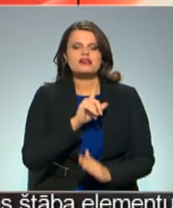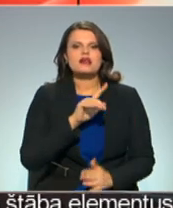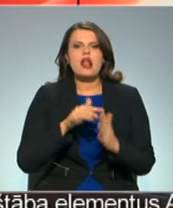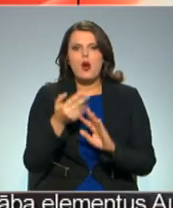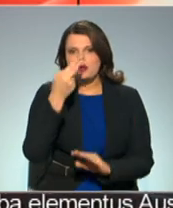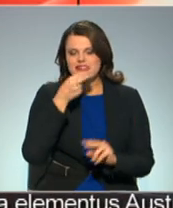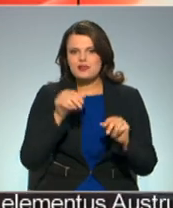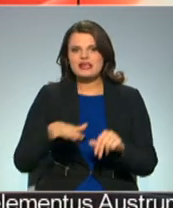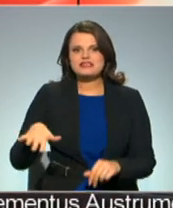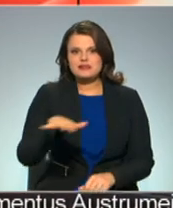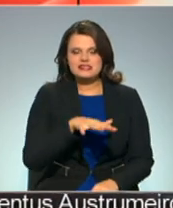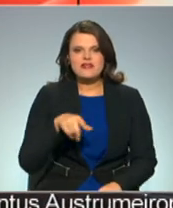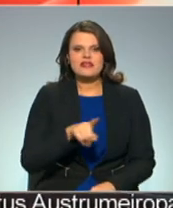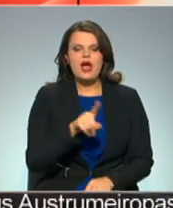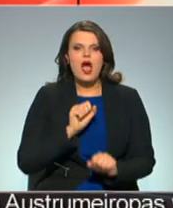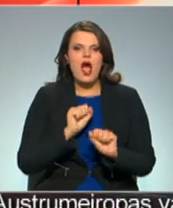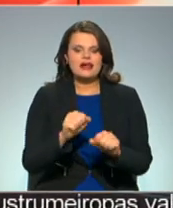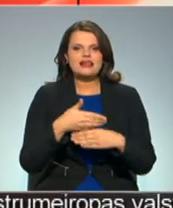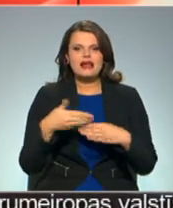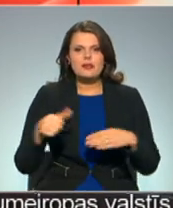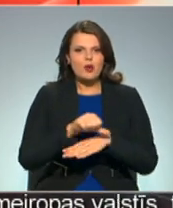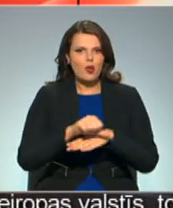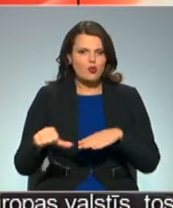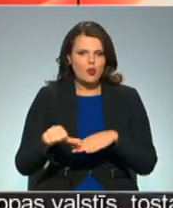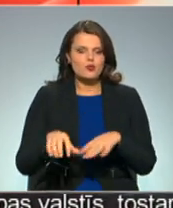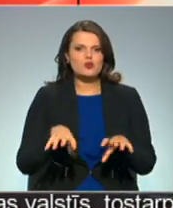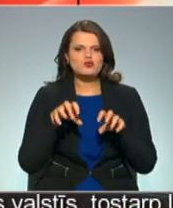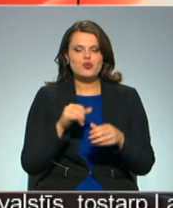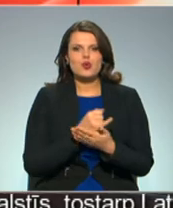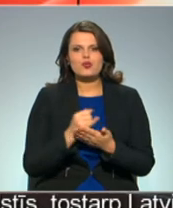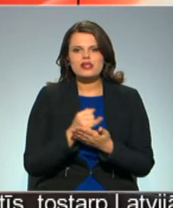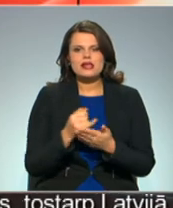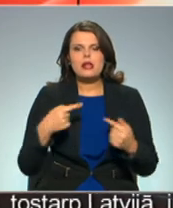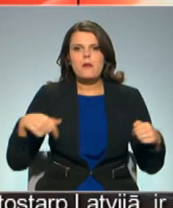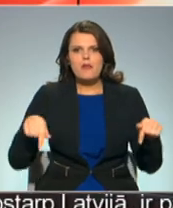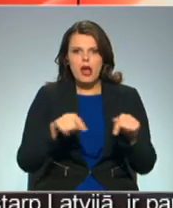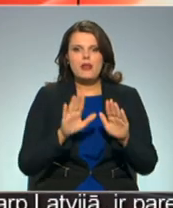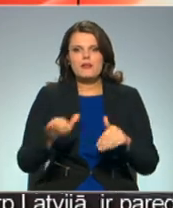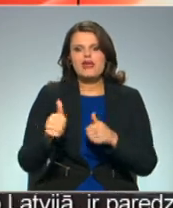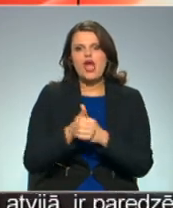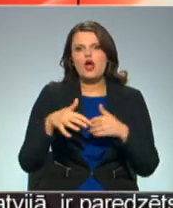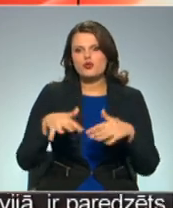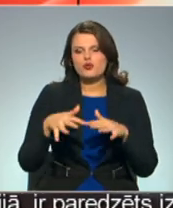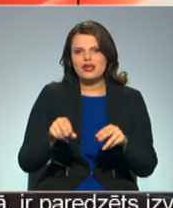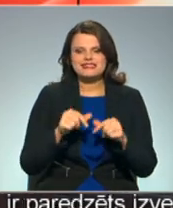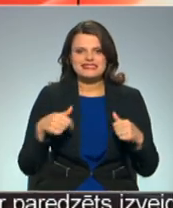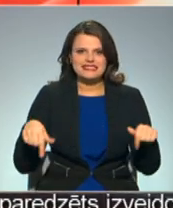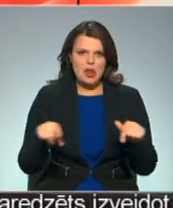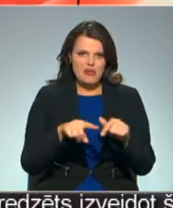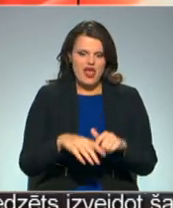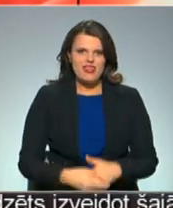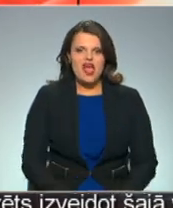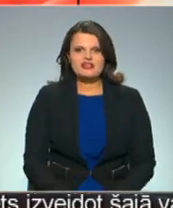zemes. Polders ir ar aizsargdāmiem norobežot un sūkņiem nosusināt platību Palienēs un pie jūras zemienēs. Turpina aizpats